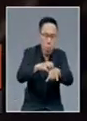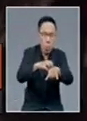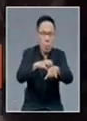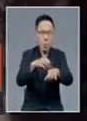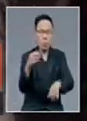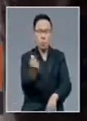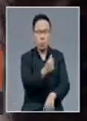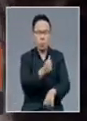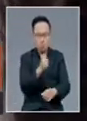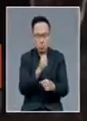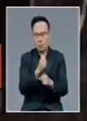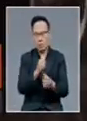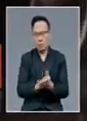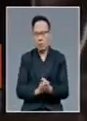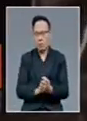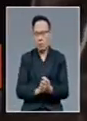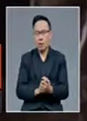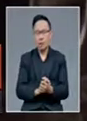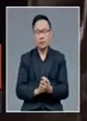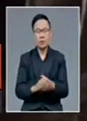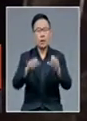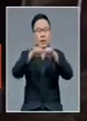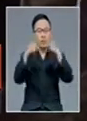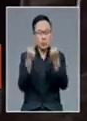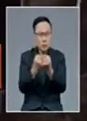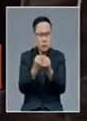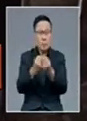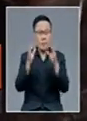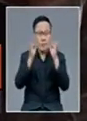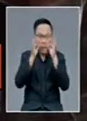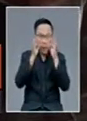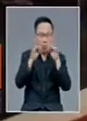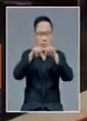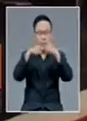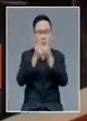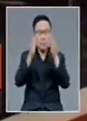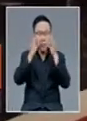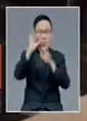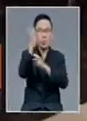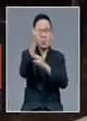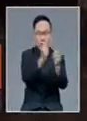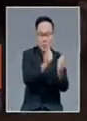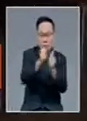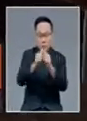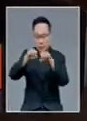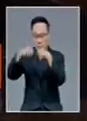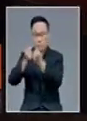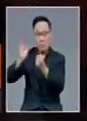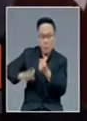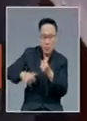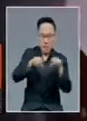น่ารักเชียวนะฮะขณะที่อีกหนึ่งสมาคมคุณผู้ชมครับสมาคมแมวนานาชาติเขาก็แข่งกันหรือเปล่าไม่รู้นะเพ